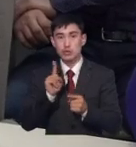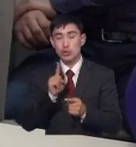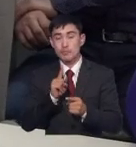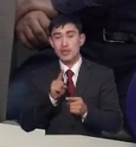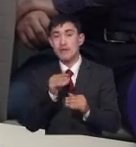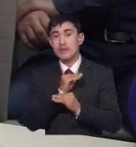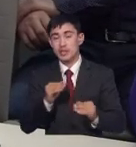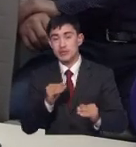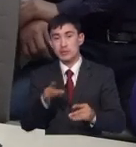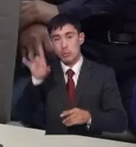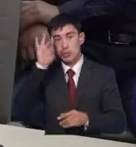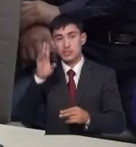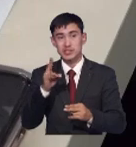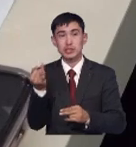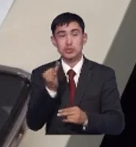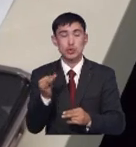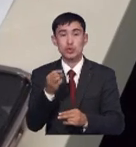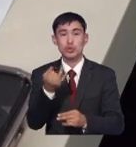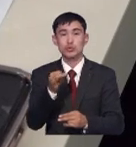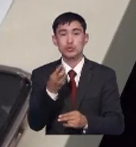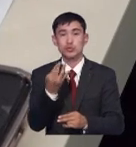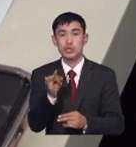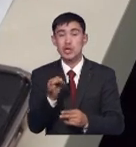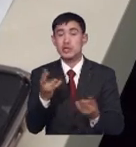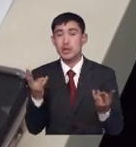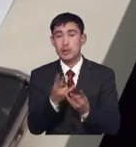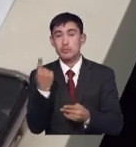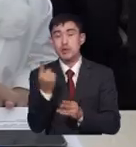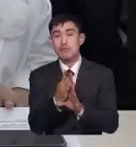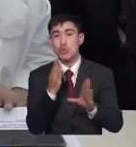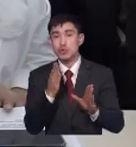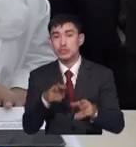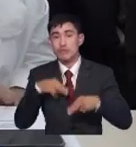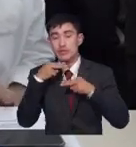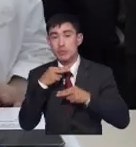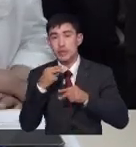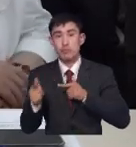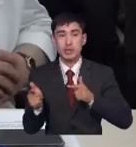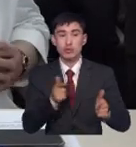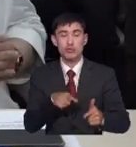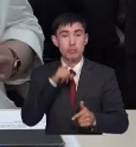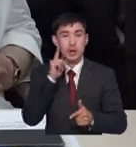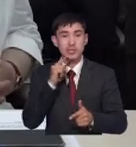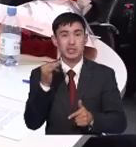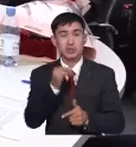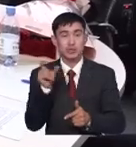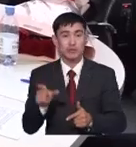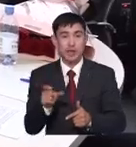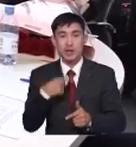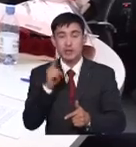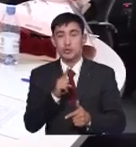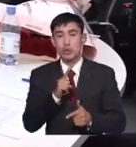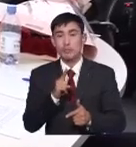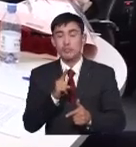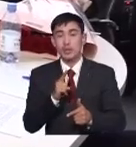для эффективной популяризации истории Улуса Джучи необходимо в первую очередь уделить внимание подготовке молодых историков. Они отметили, что